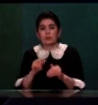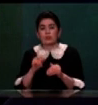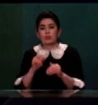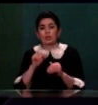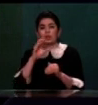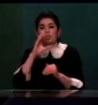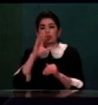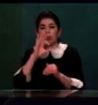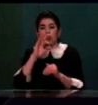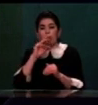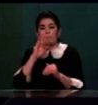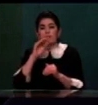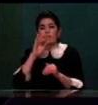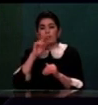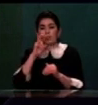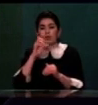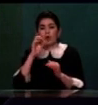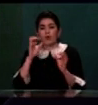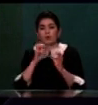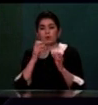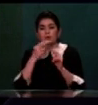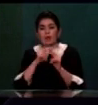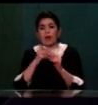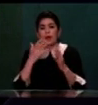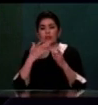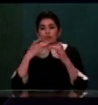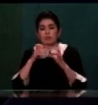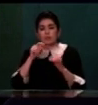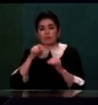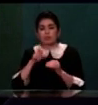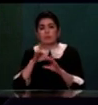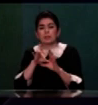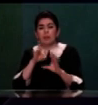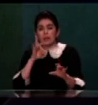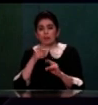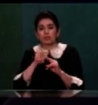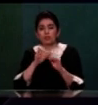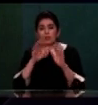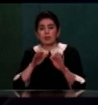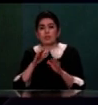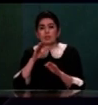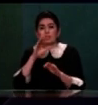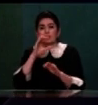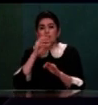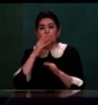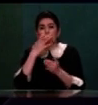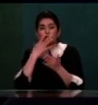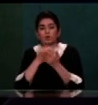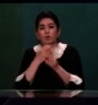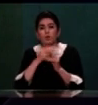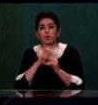Siyomli disk, ya'ni flash xotiramizni qaysi diskda joylashgan bo'lsa, tanlanadi va svoystva, ya'ni